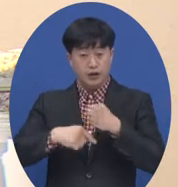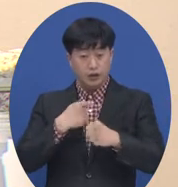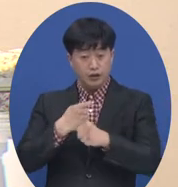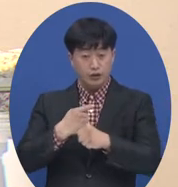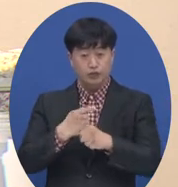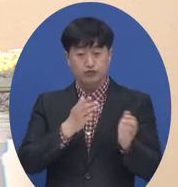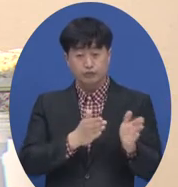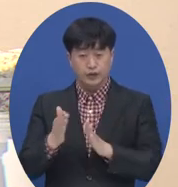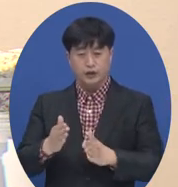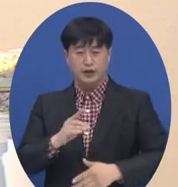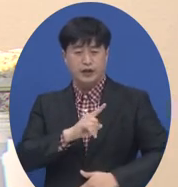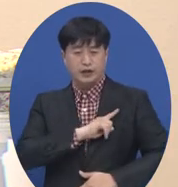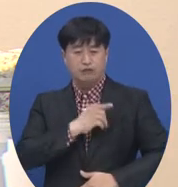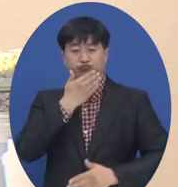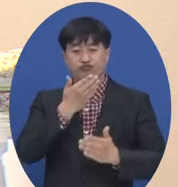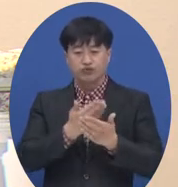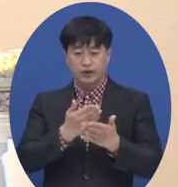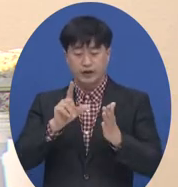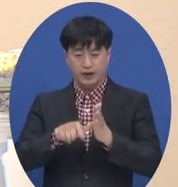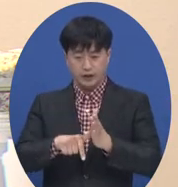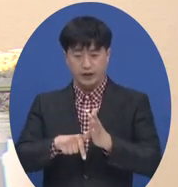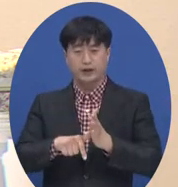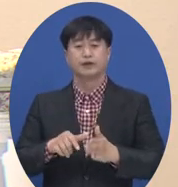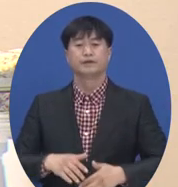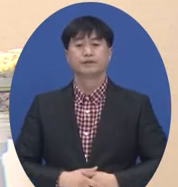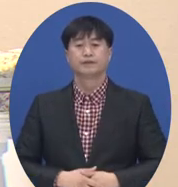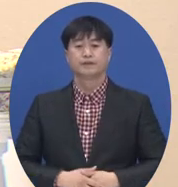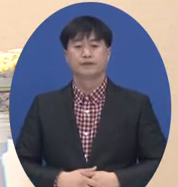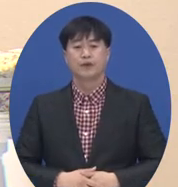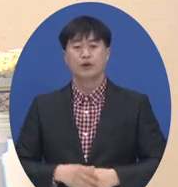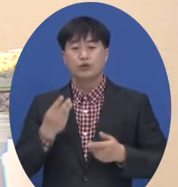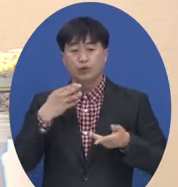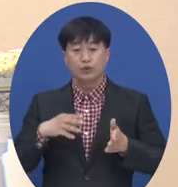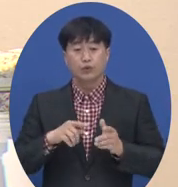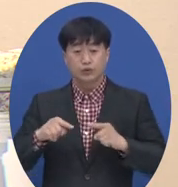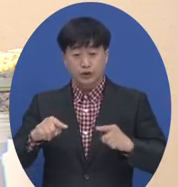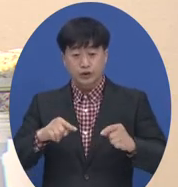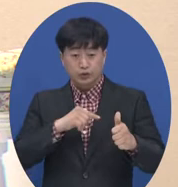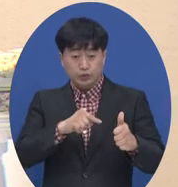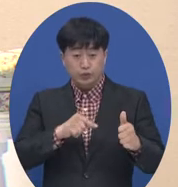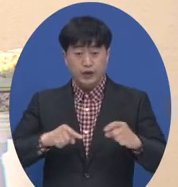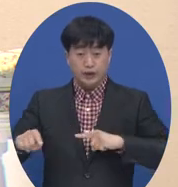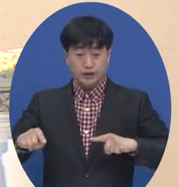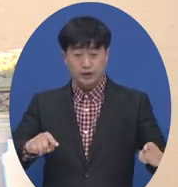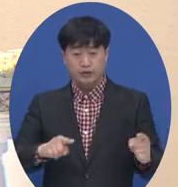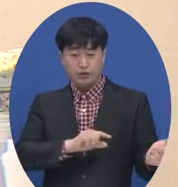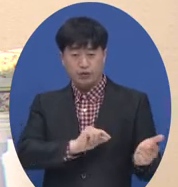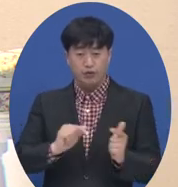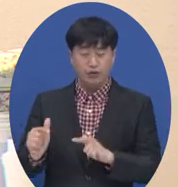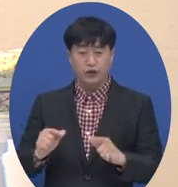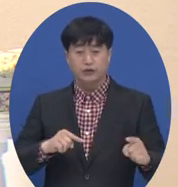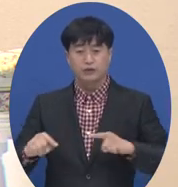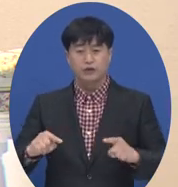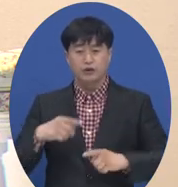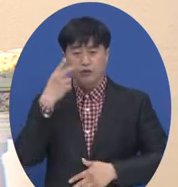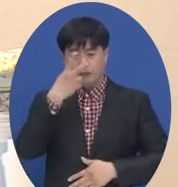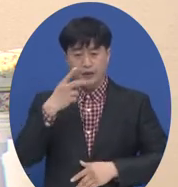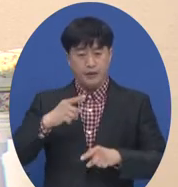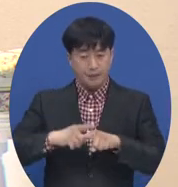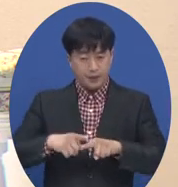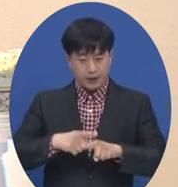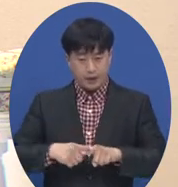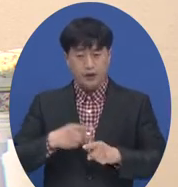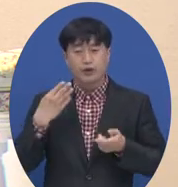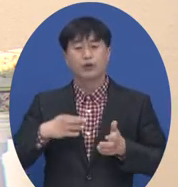준비하는 가장 중요한 시기라고 할수 있습니다. 도정과 교육 행정의 각종 정책을